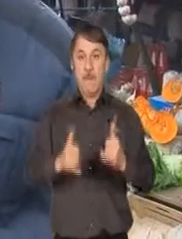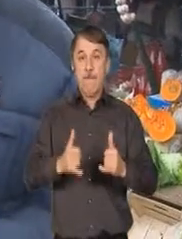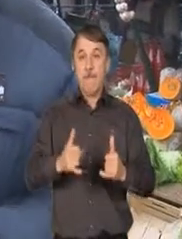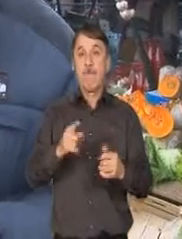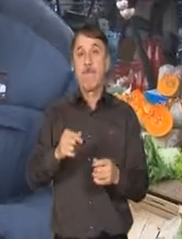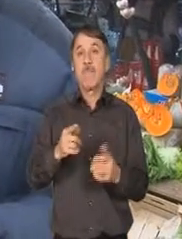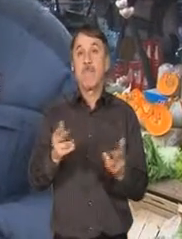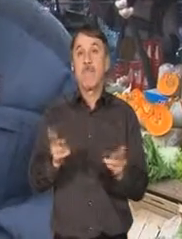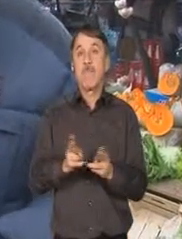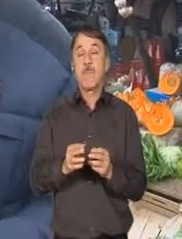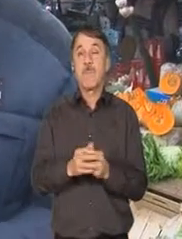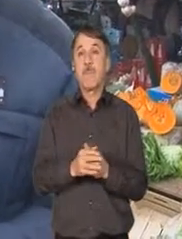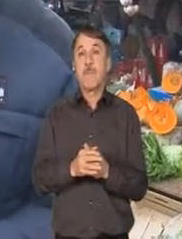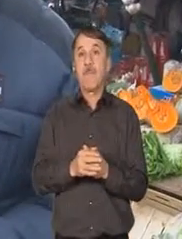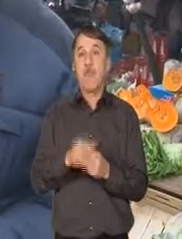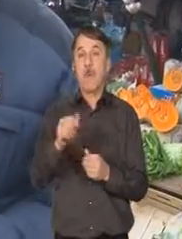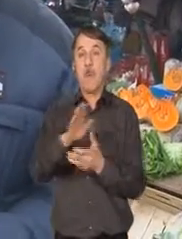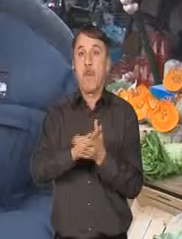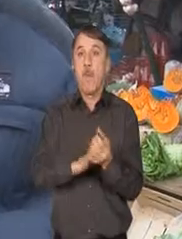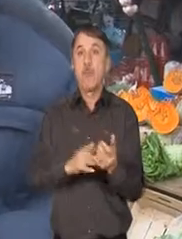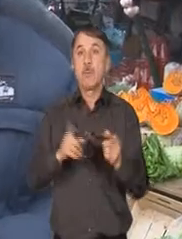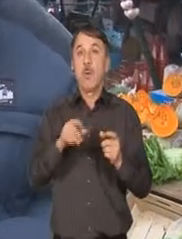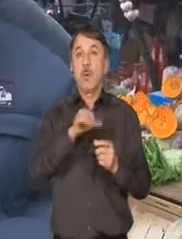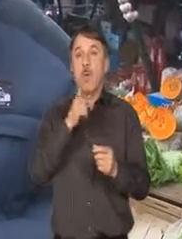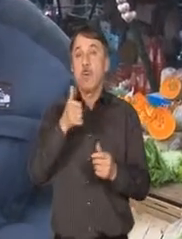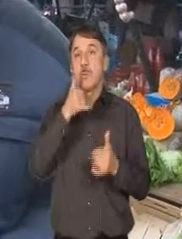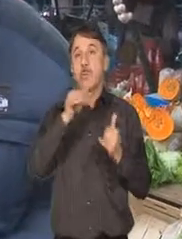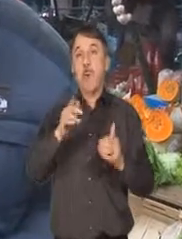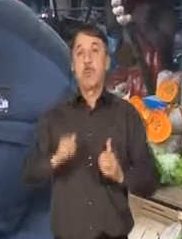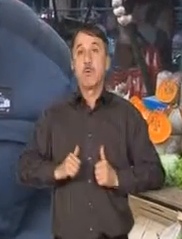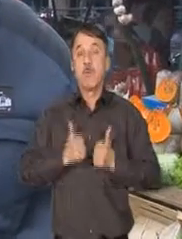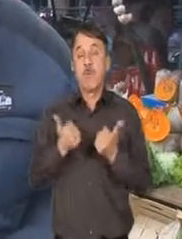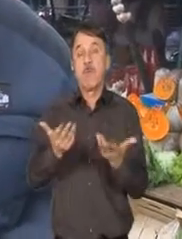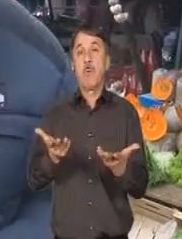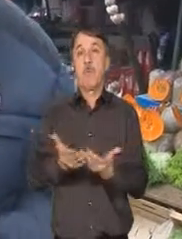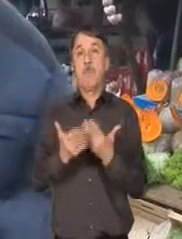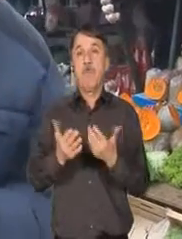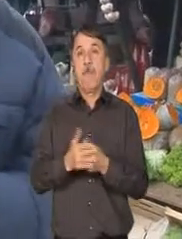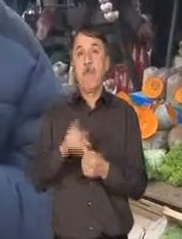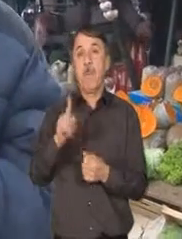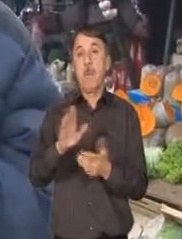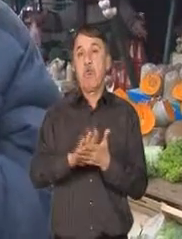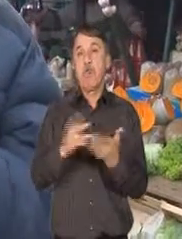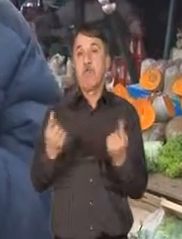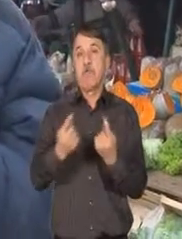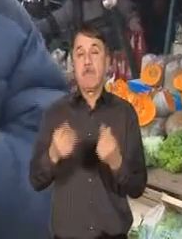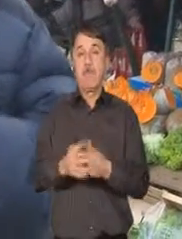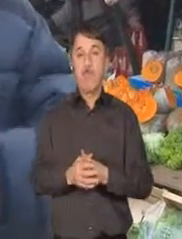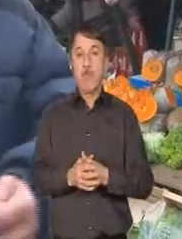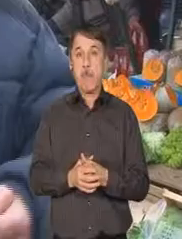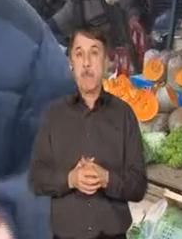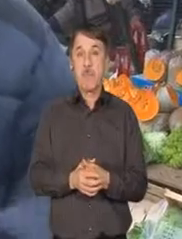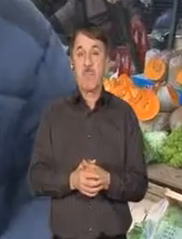šta ja znam, dobro su. Kako je vreme i kako živimo i dobro. Ne, ne treba